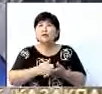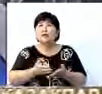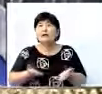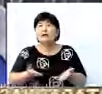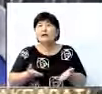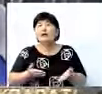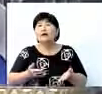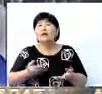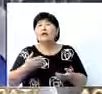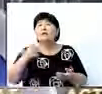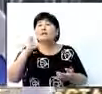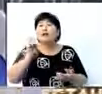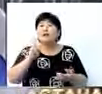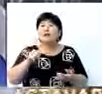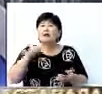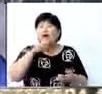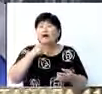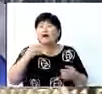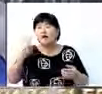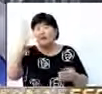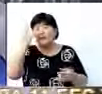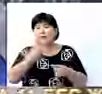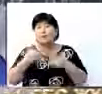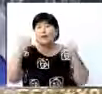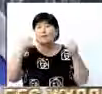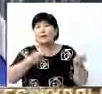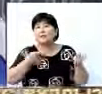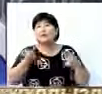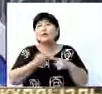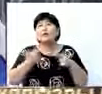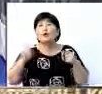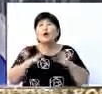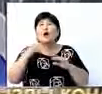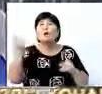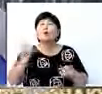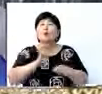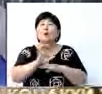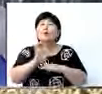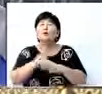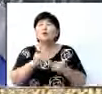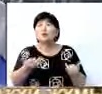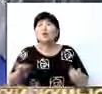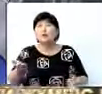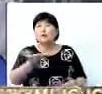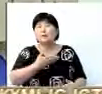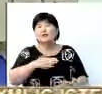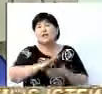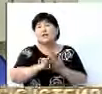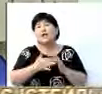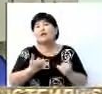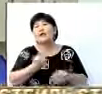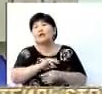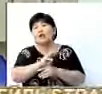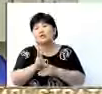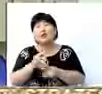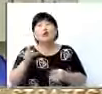нарыққа қабілетті осындай малды әкеліп соған сәйкес ауыл шаруашылық өнімдерін өндіруге бізге жағдай жасады.